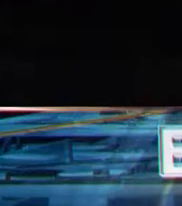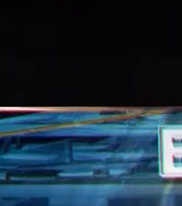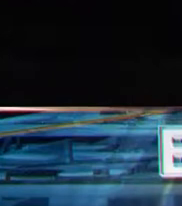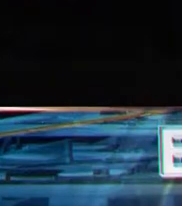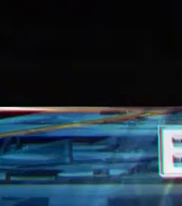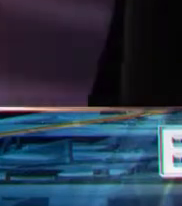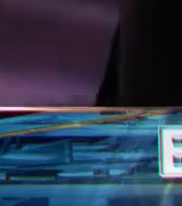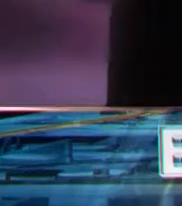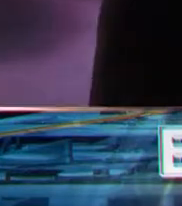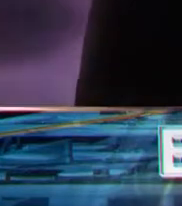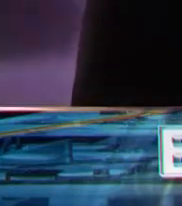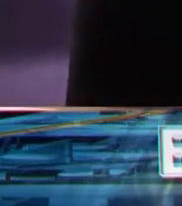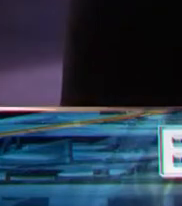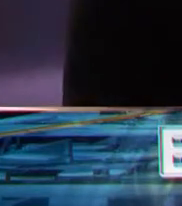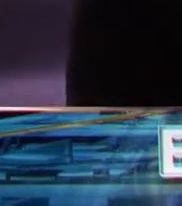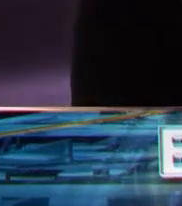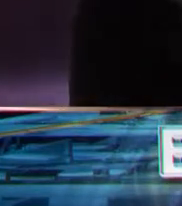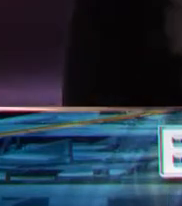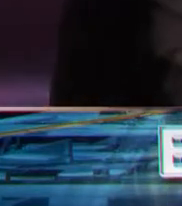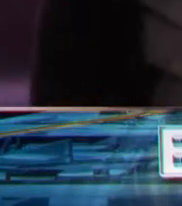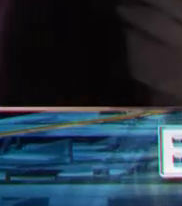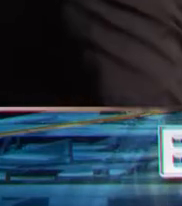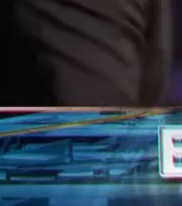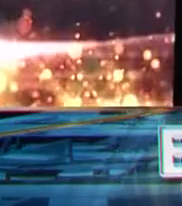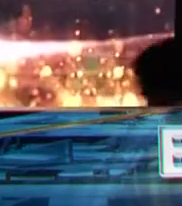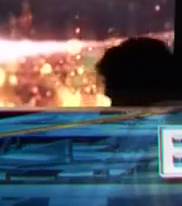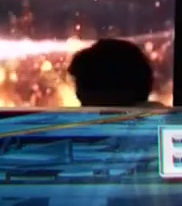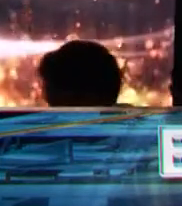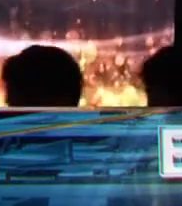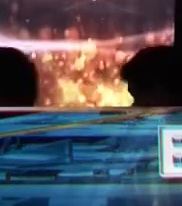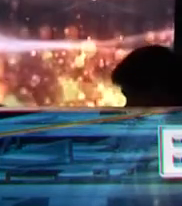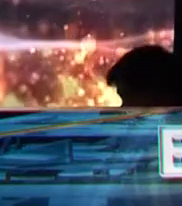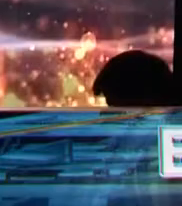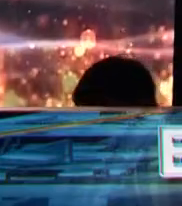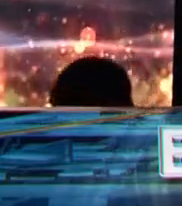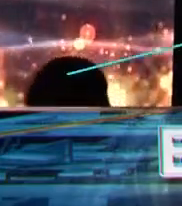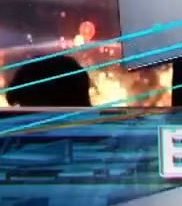Республикалық жасыл ел еңбек жасақтарының 15-ші маусымы аяқталды. Жабылу рәсімі Талдықорғанда өтті.